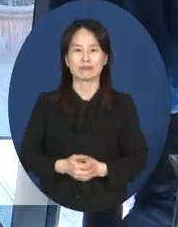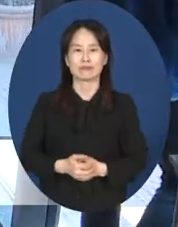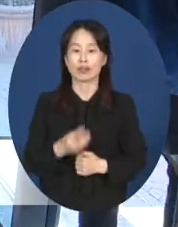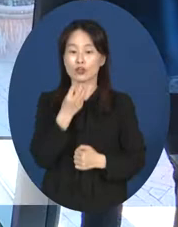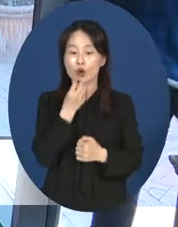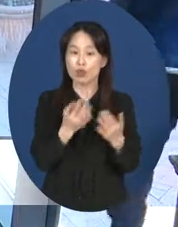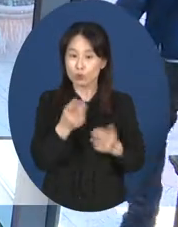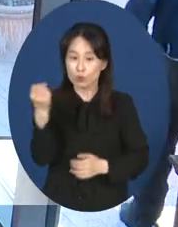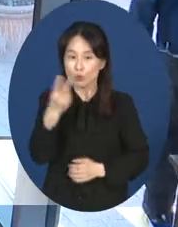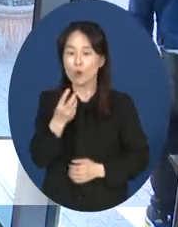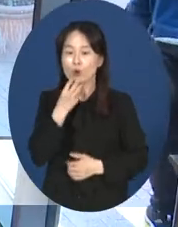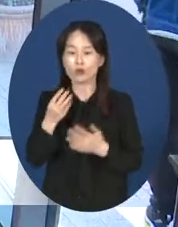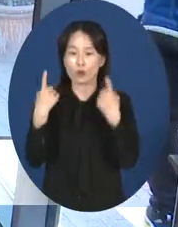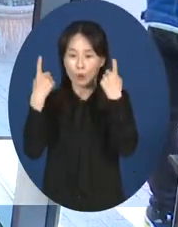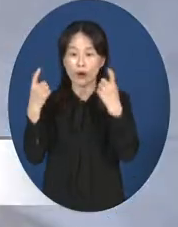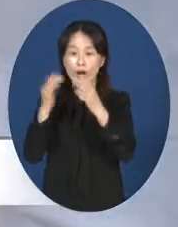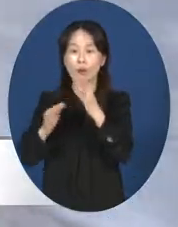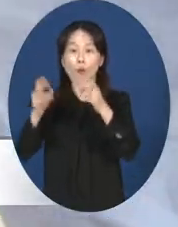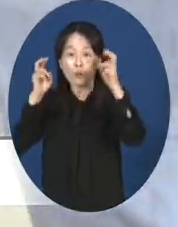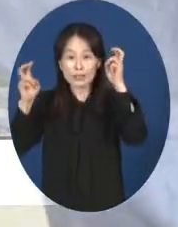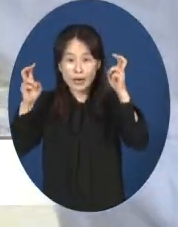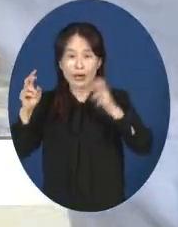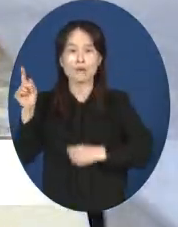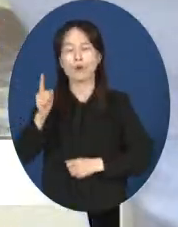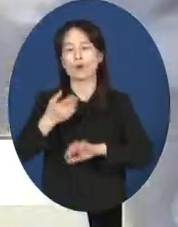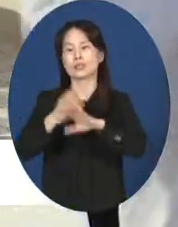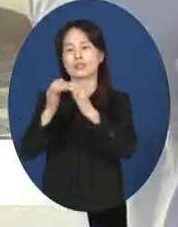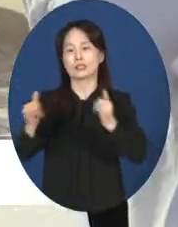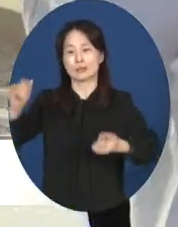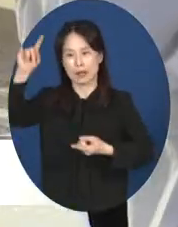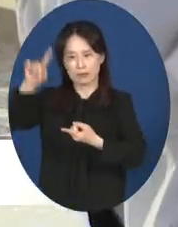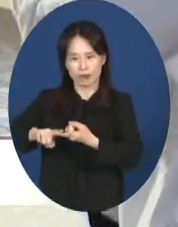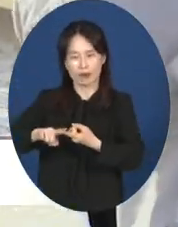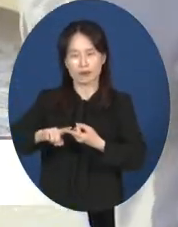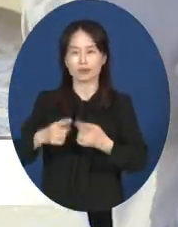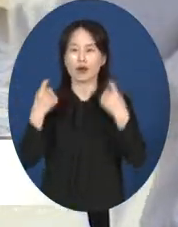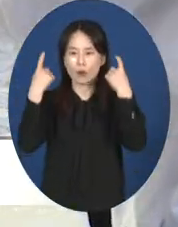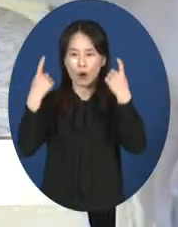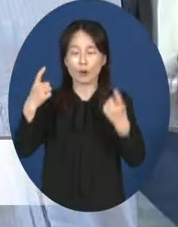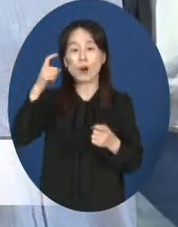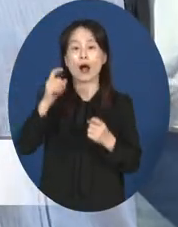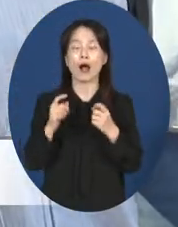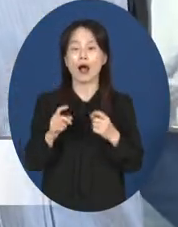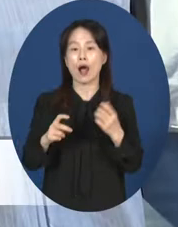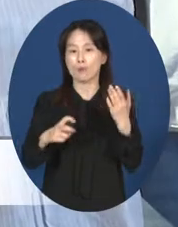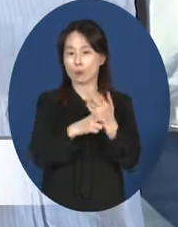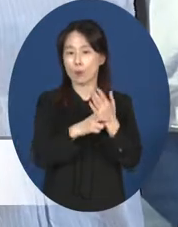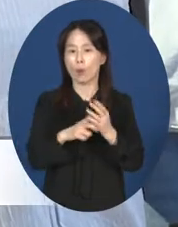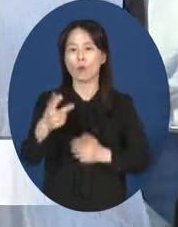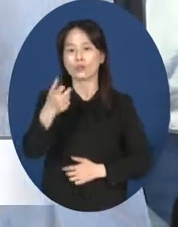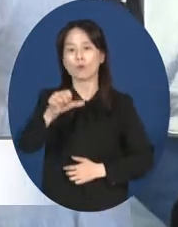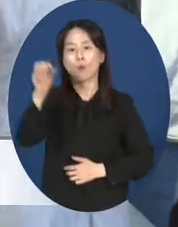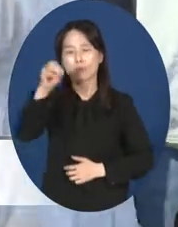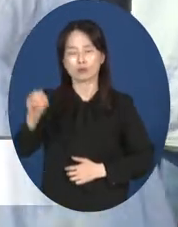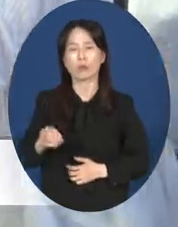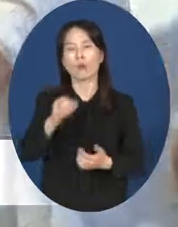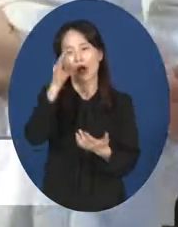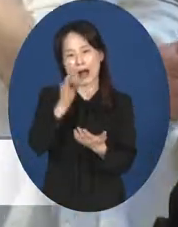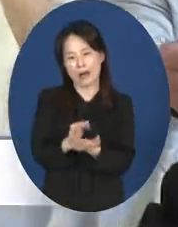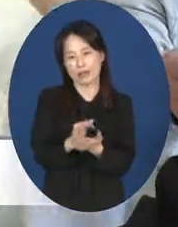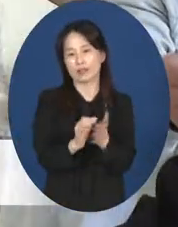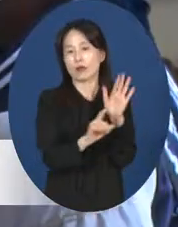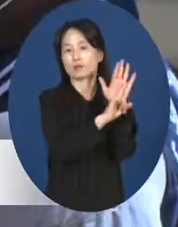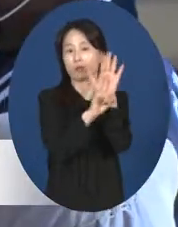경기도와 경기관광공사가 외국인 관광객을 대상으로 관광상품을 최대 75%까지 싸게 해주는 혜택을